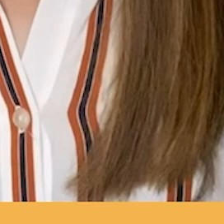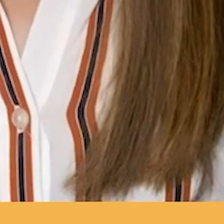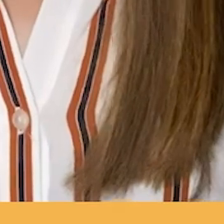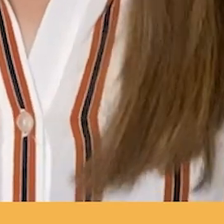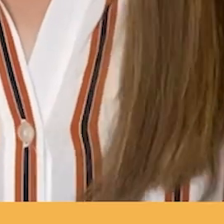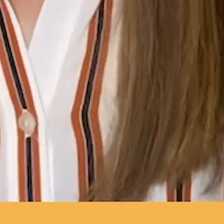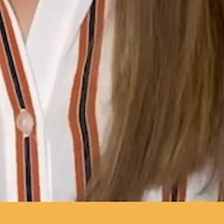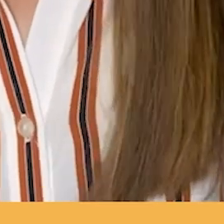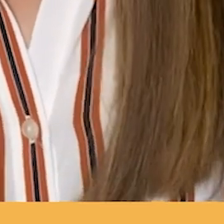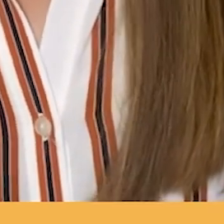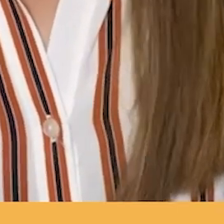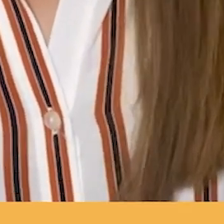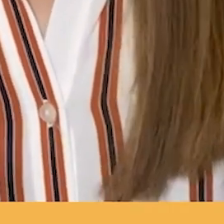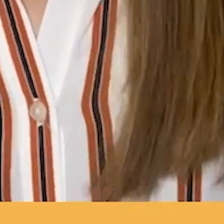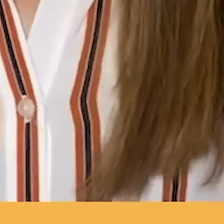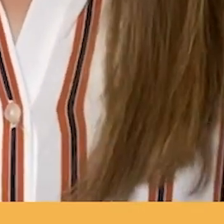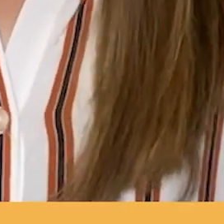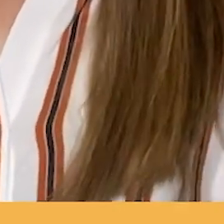Sa mundo